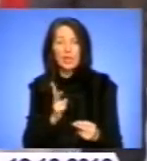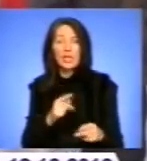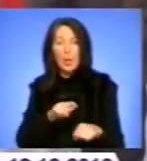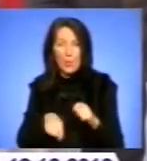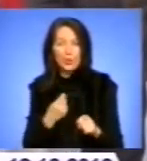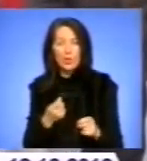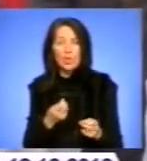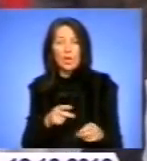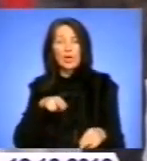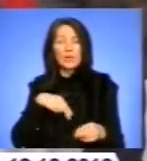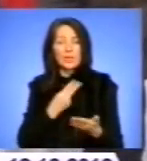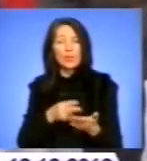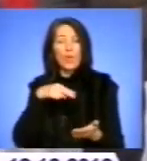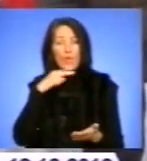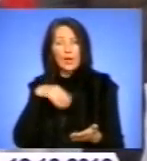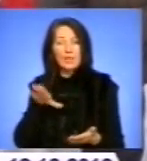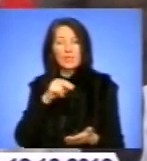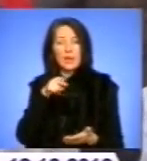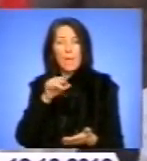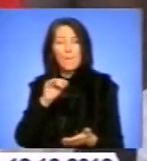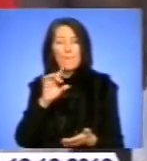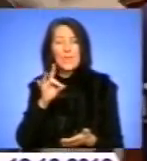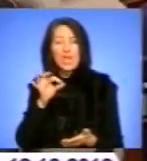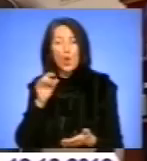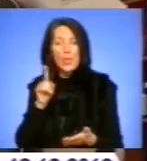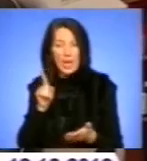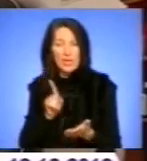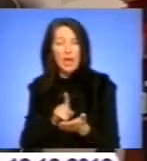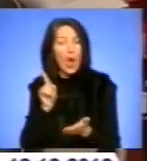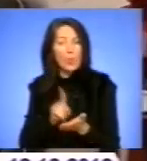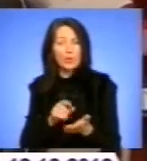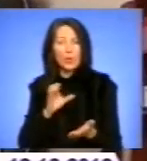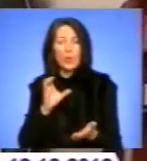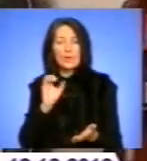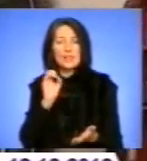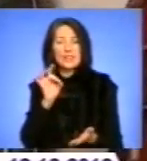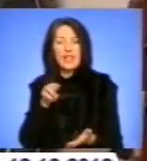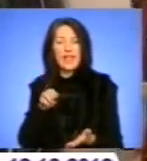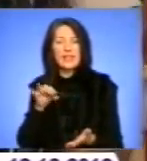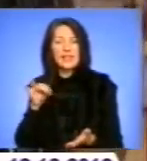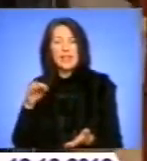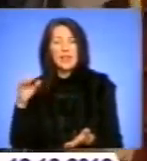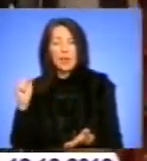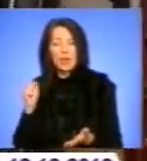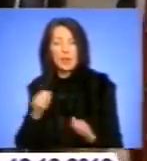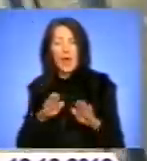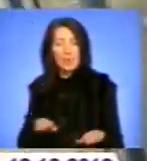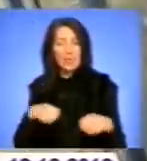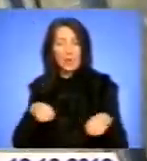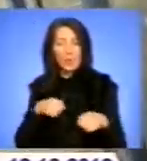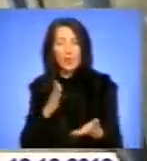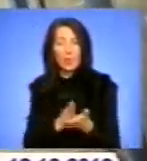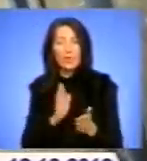піротехніка, що випускається в обіг, підлягає обов'язковій сертифікації, а місця її реалізації повинні бути відповідним чином оснащені. При